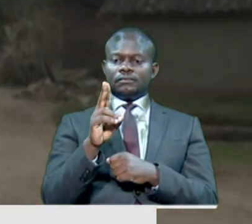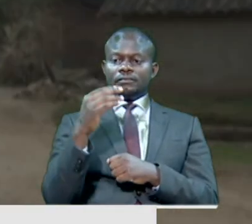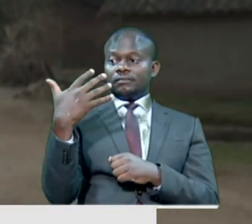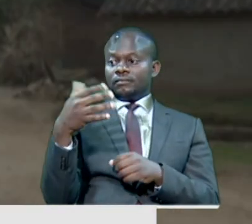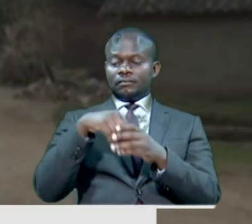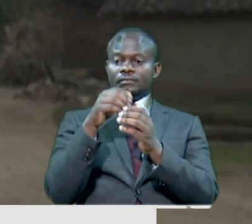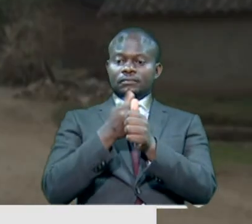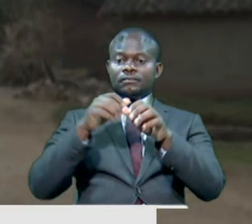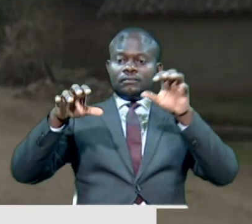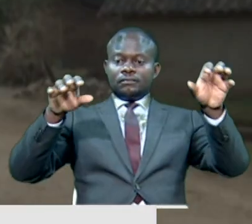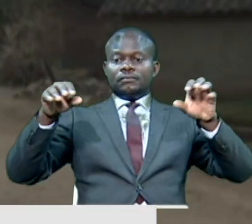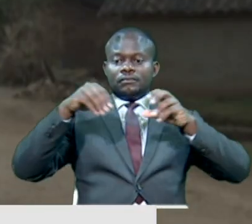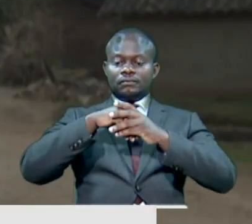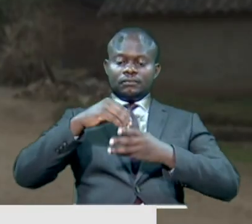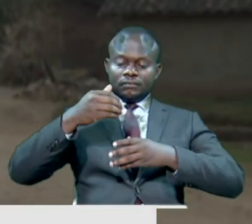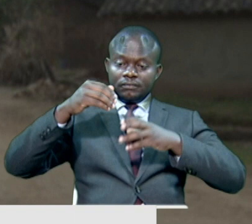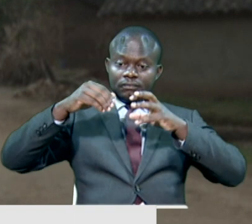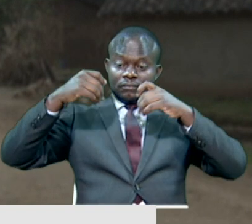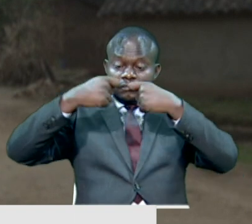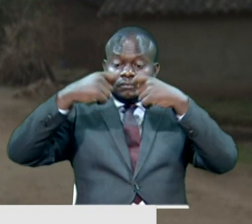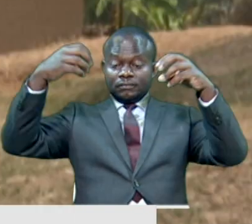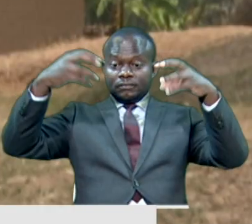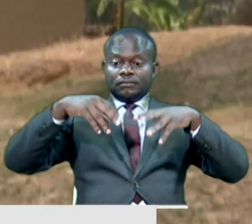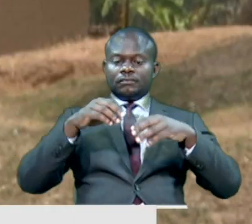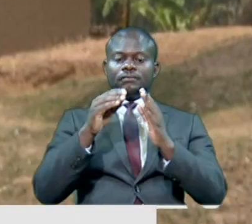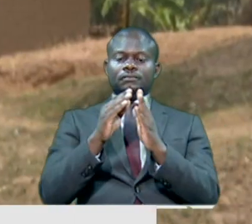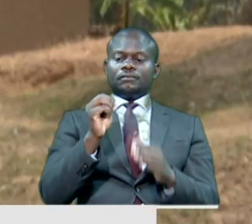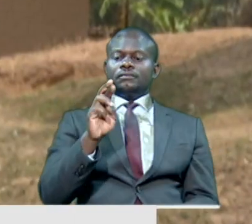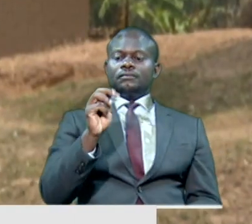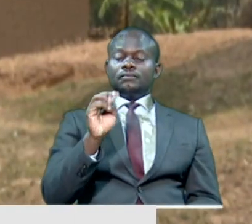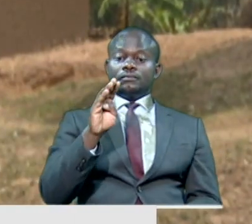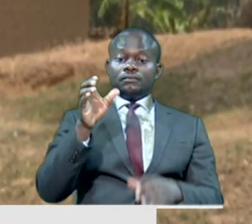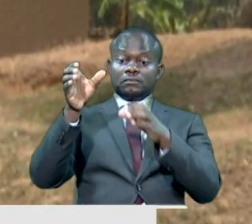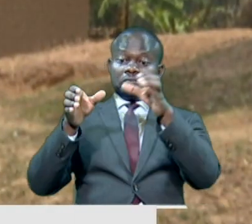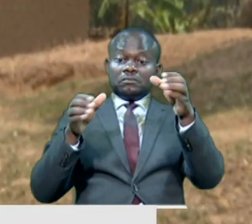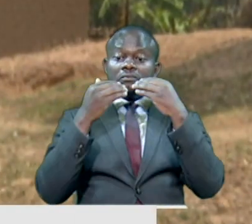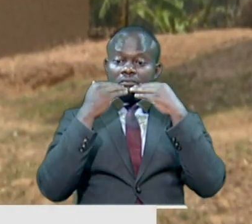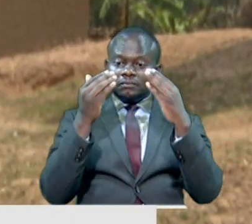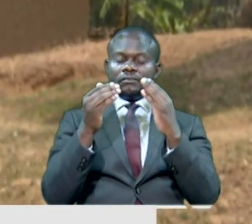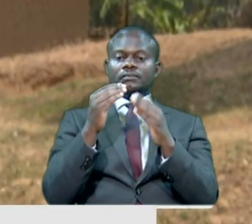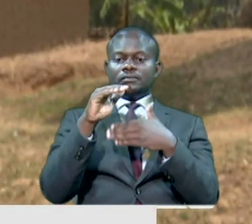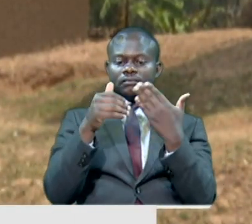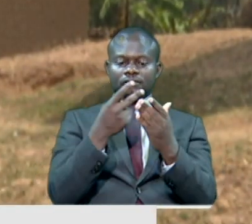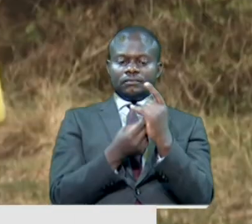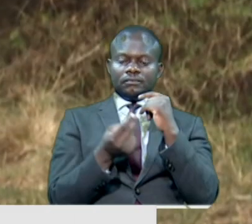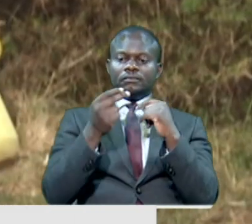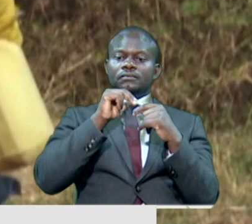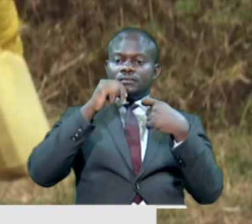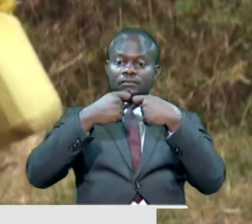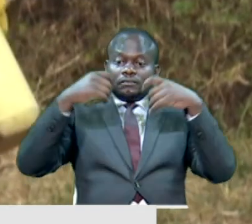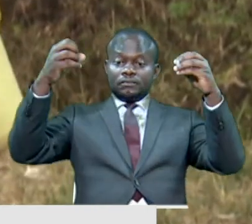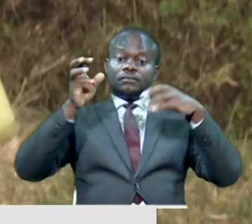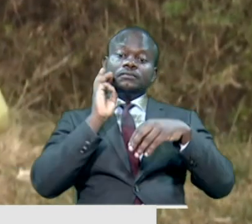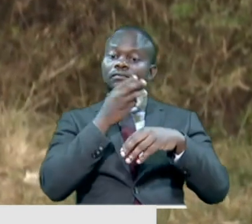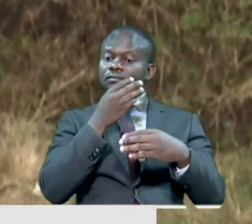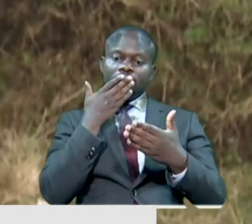bimwe byayo igirwamo n'amashanyarazi naho umudugudu wa Murambi wo nta nipoto muri utu tugari twombi hejuru yo kuba nta mashanyarazi nta